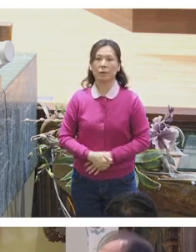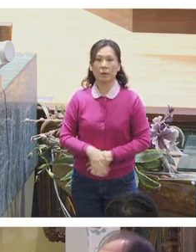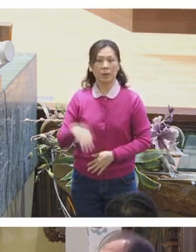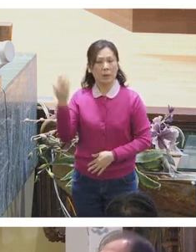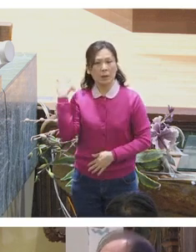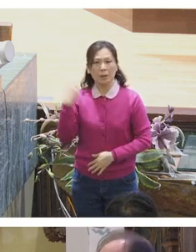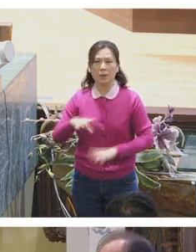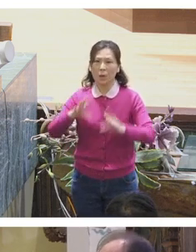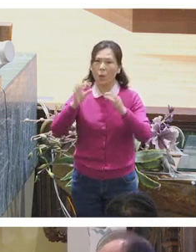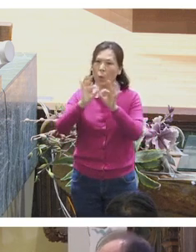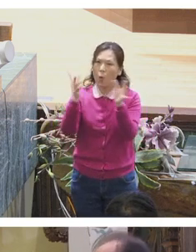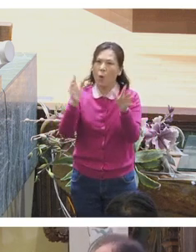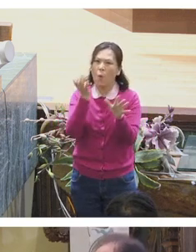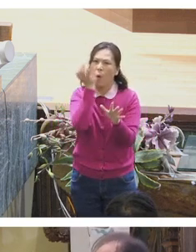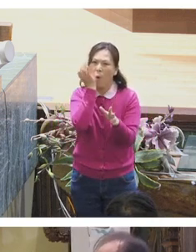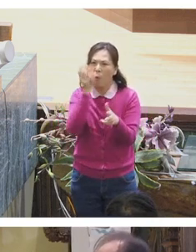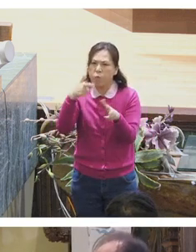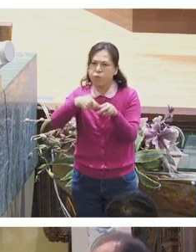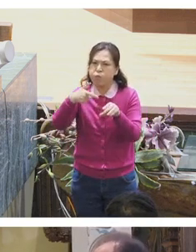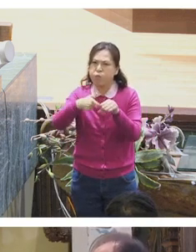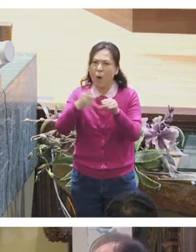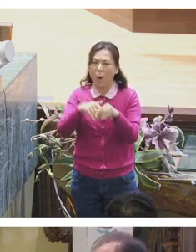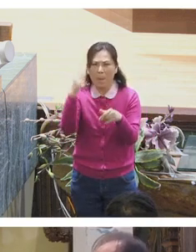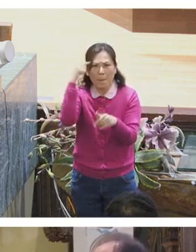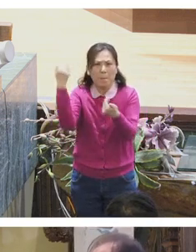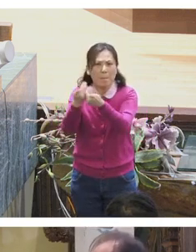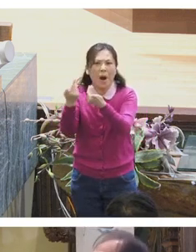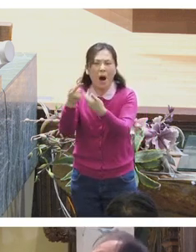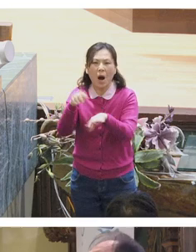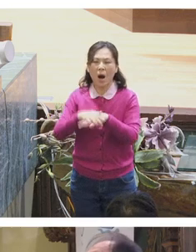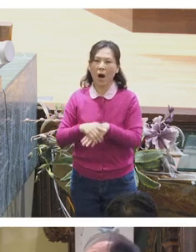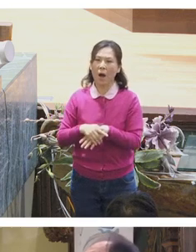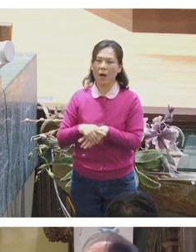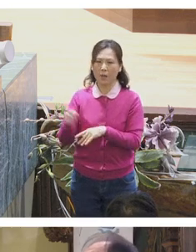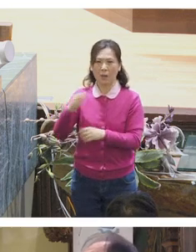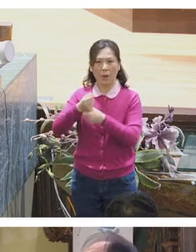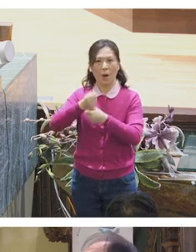的时候，马英九总统停掉了国光石化。